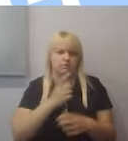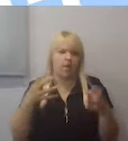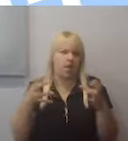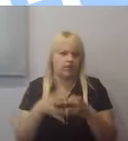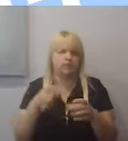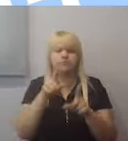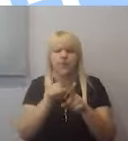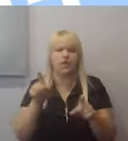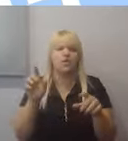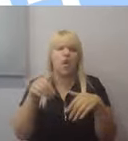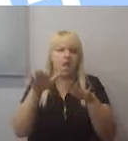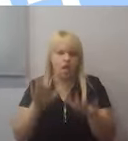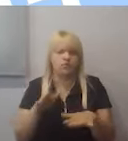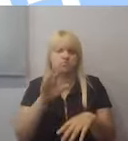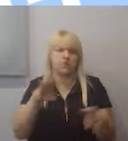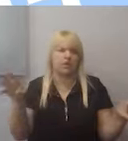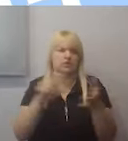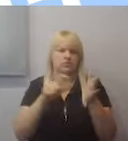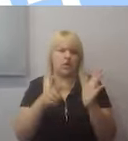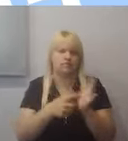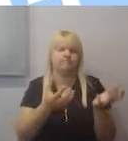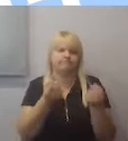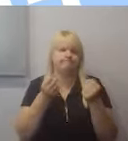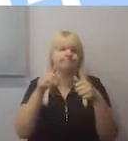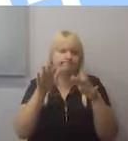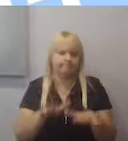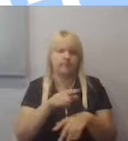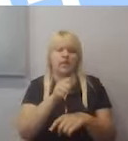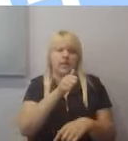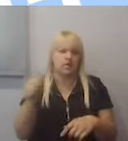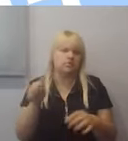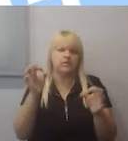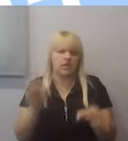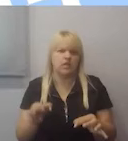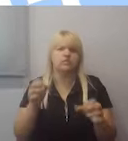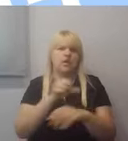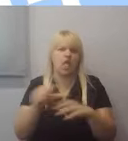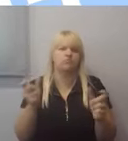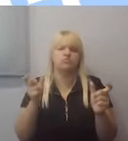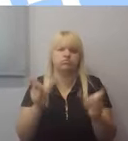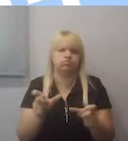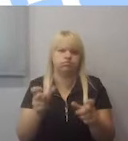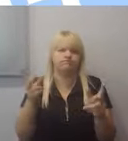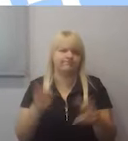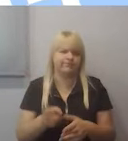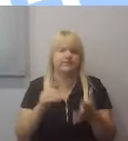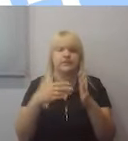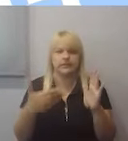kabinets izslidinot īpašu tiesisku režīmu šo te ārkārtas situāciju vai izņēmuma